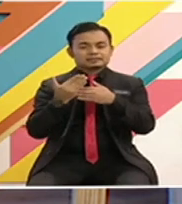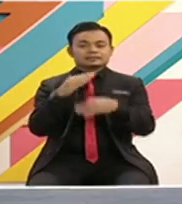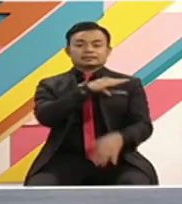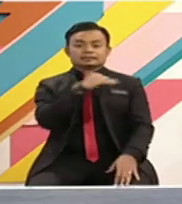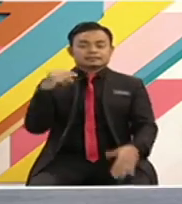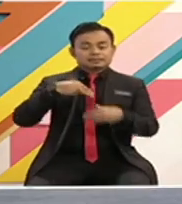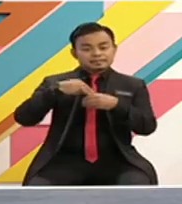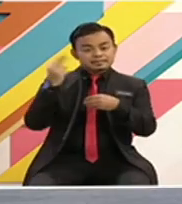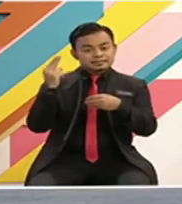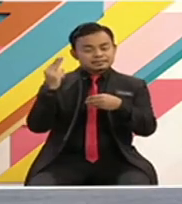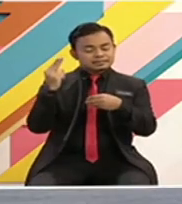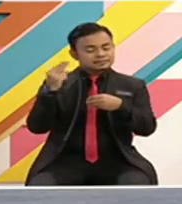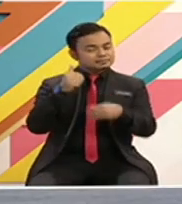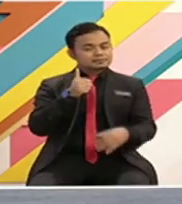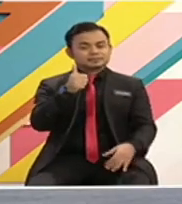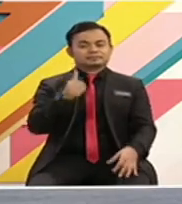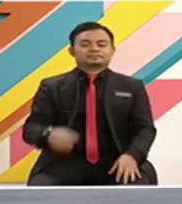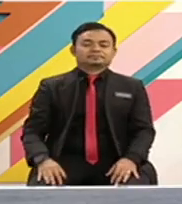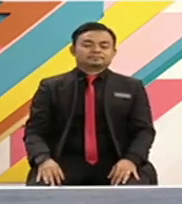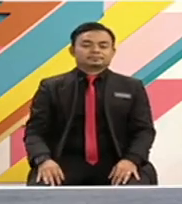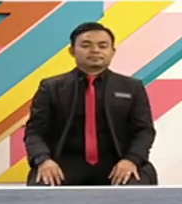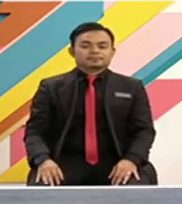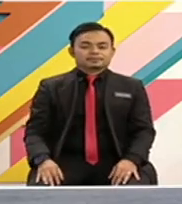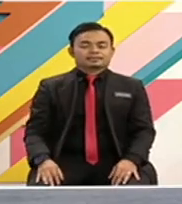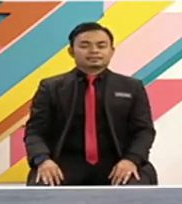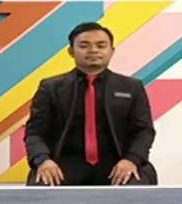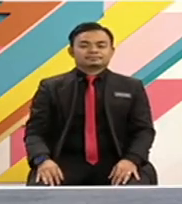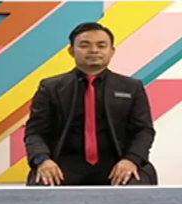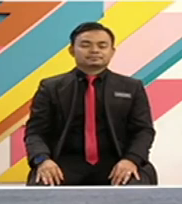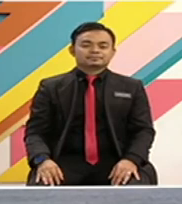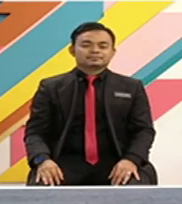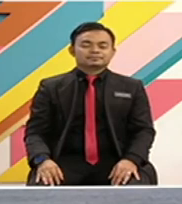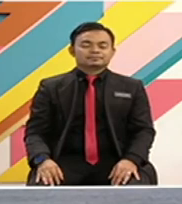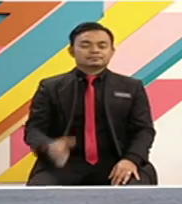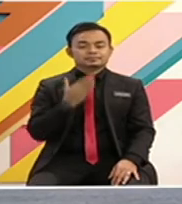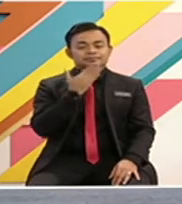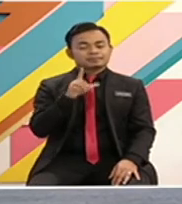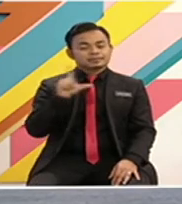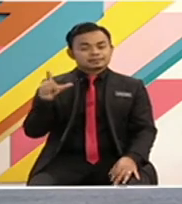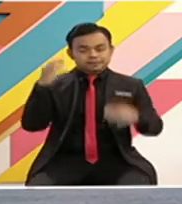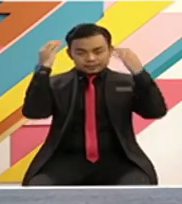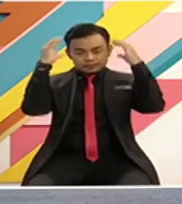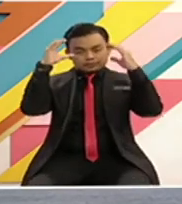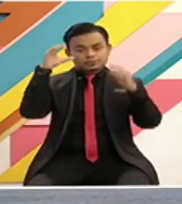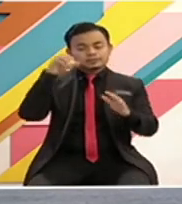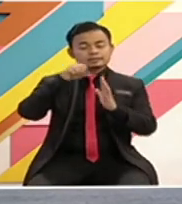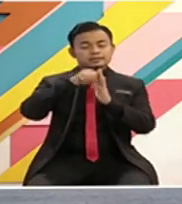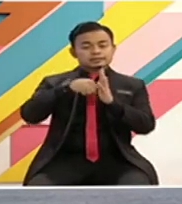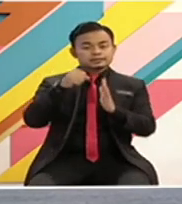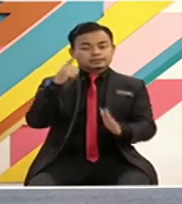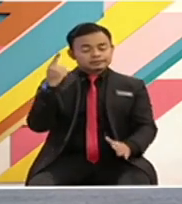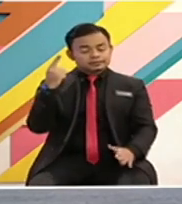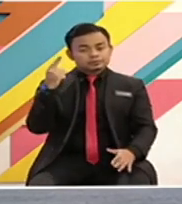saja curahan Kasih sayang dengan warna-warna daerah wanna Oke waygo Selain itu sebelum kita beri